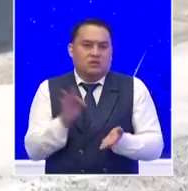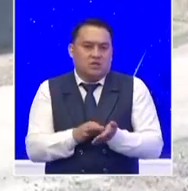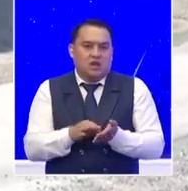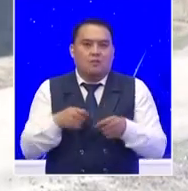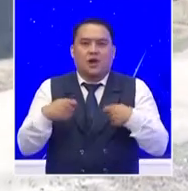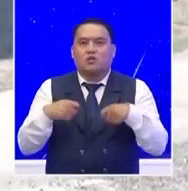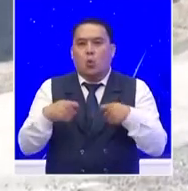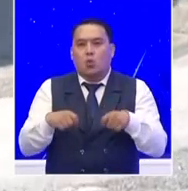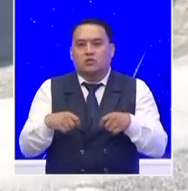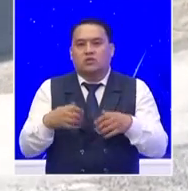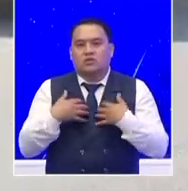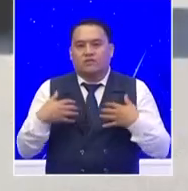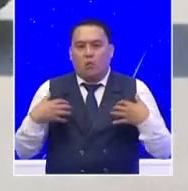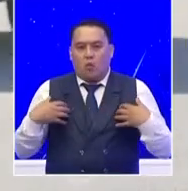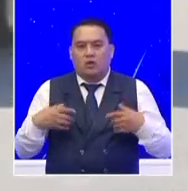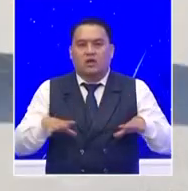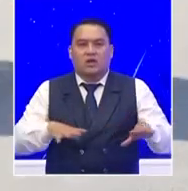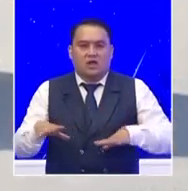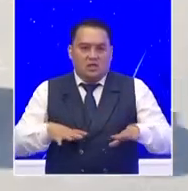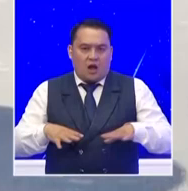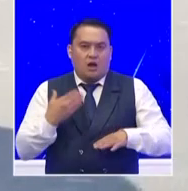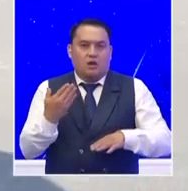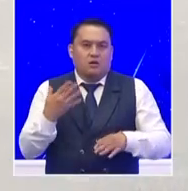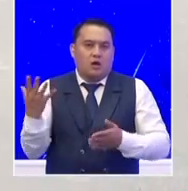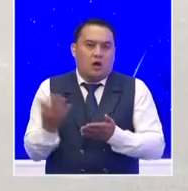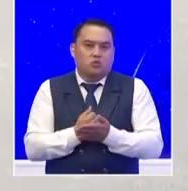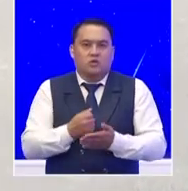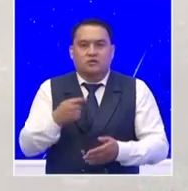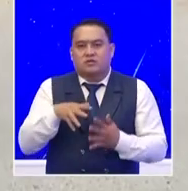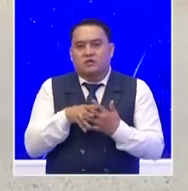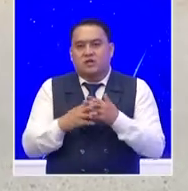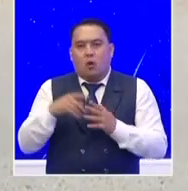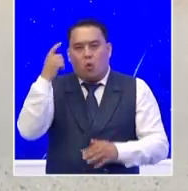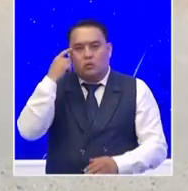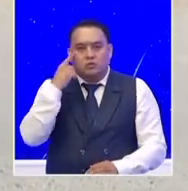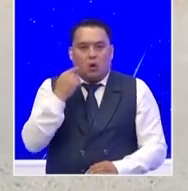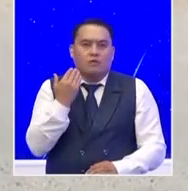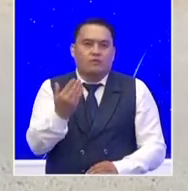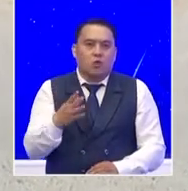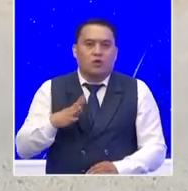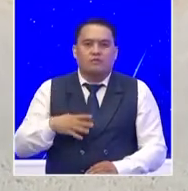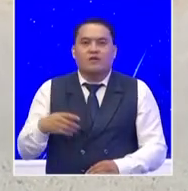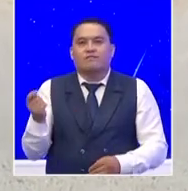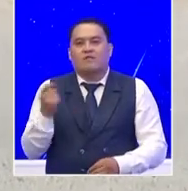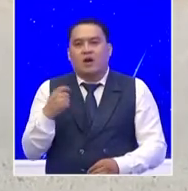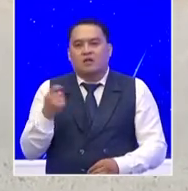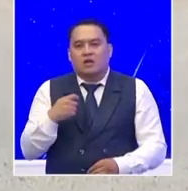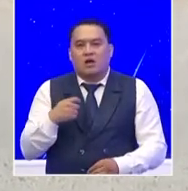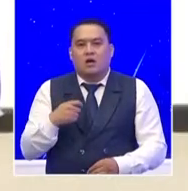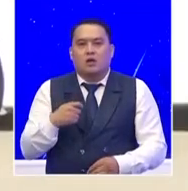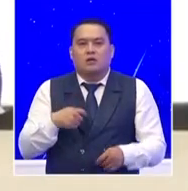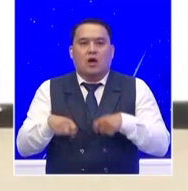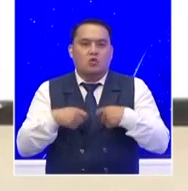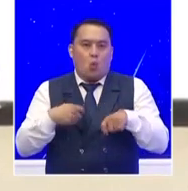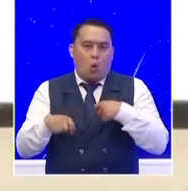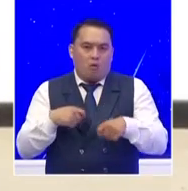целью они реализуют краденое на скотных рынках. Один из них находится в поселке Балпахпи Коксулского района, где каждые выходные идет